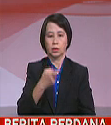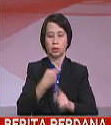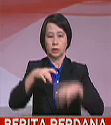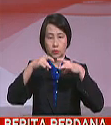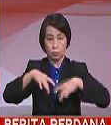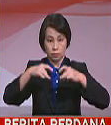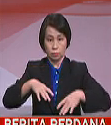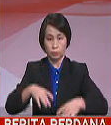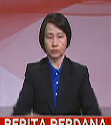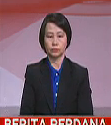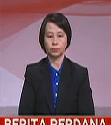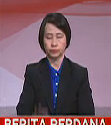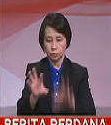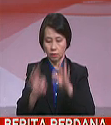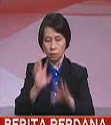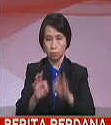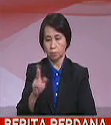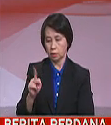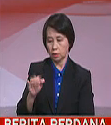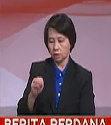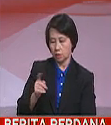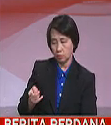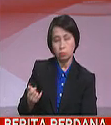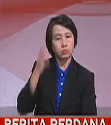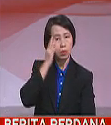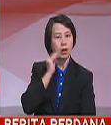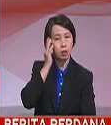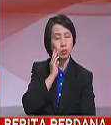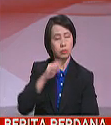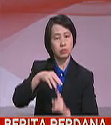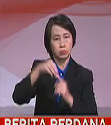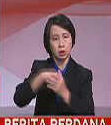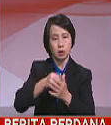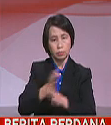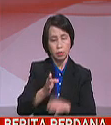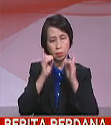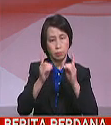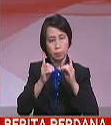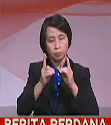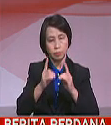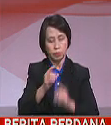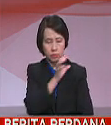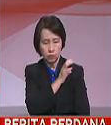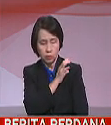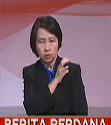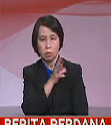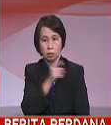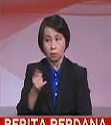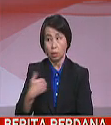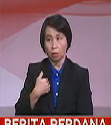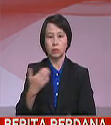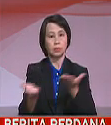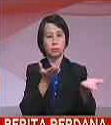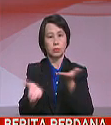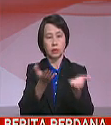Australia pemilihan kenzou dibuat dasarkan pengalamannya terutama dalam bidang pendidikan kejuruan latihan selain pernah